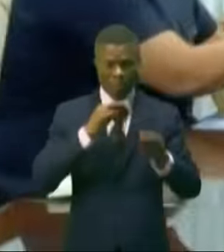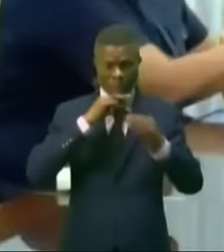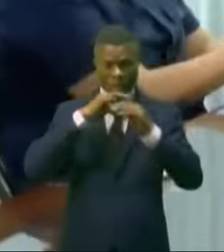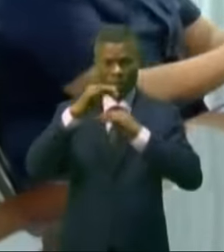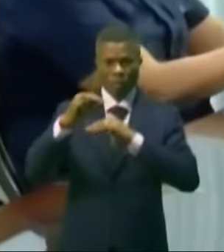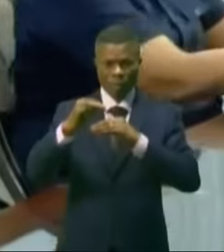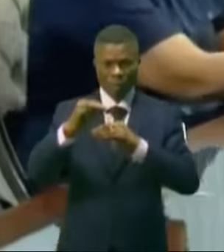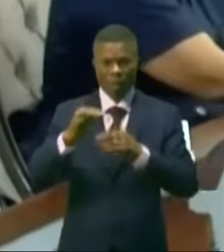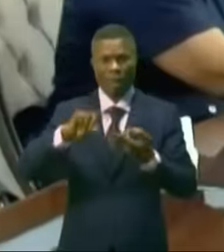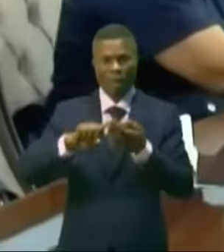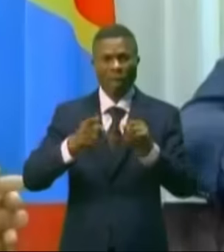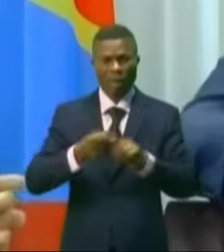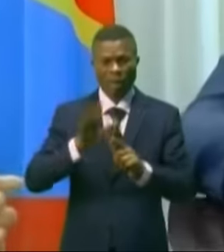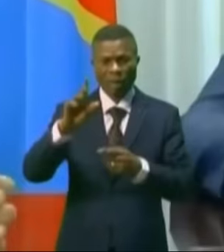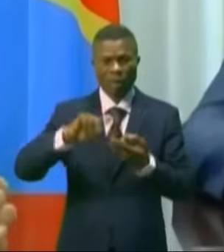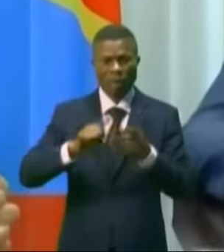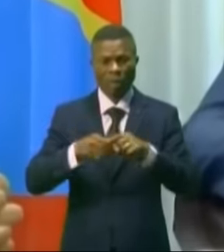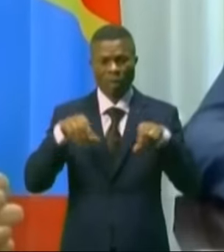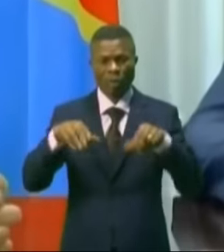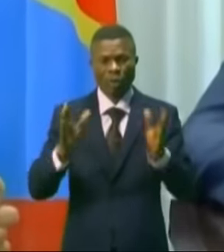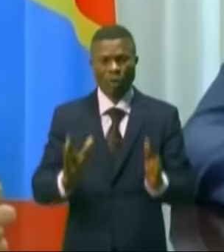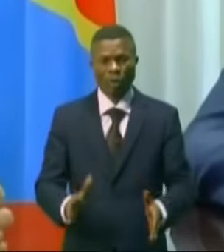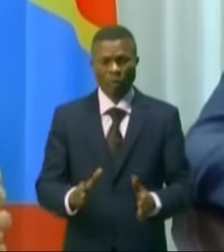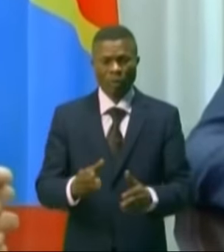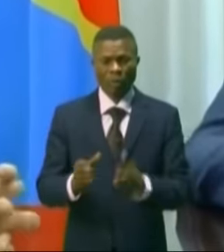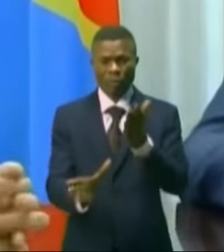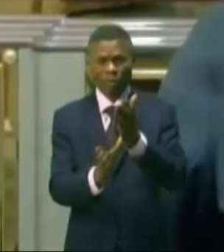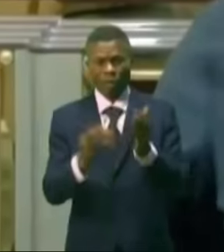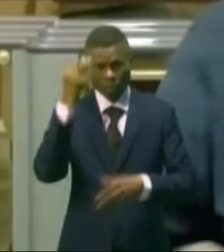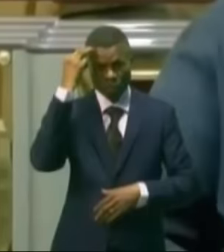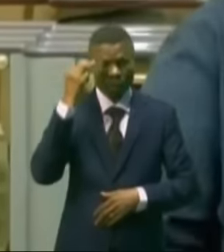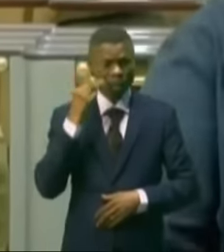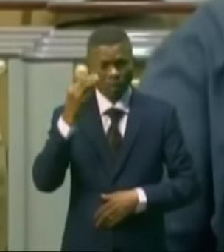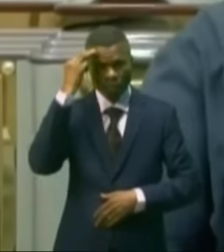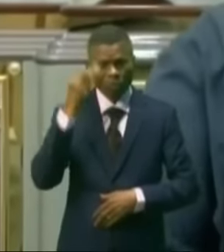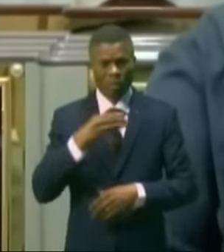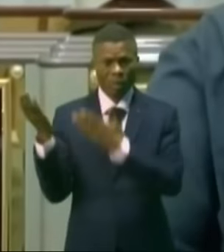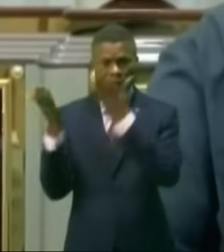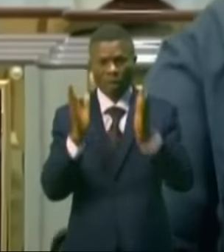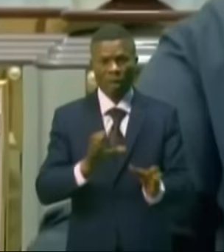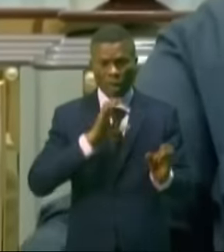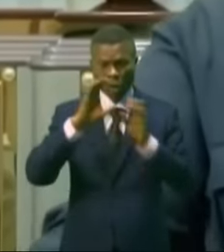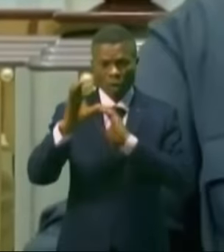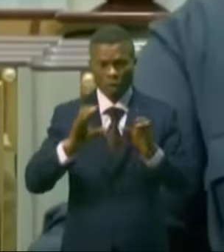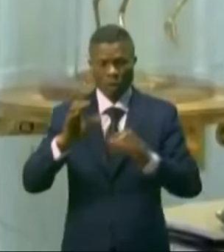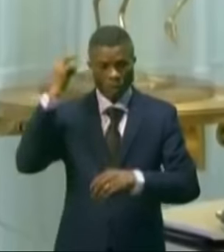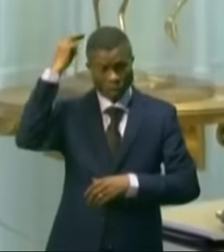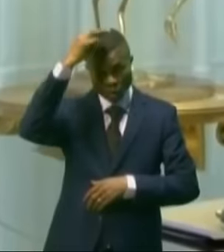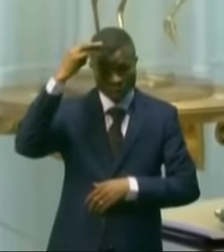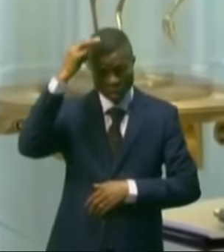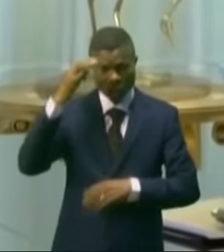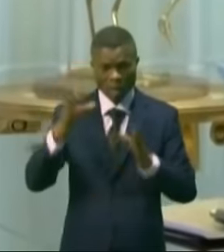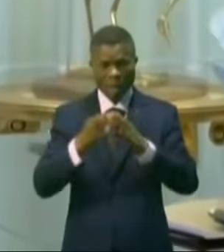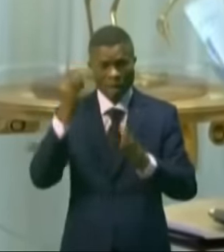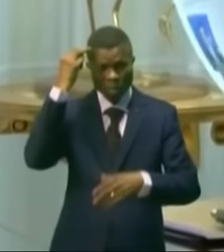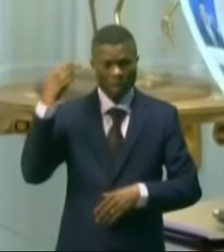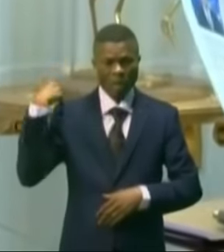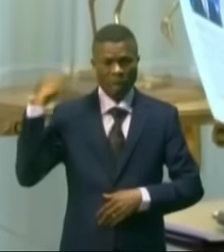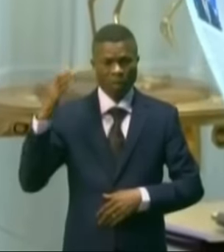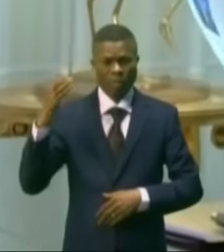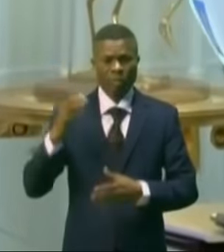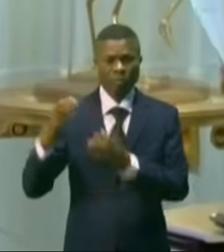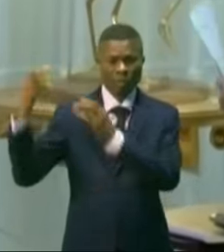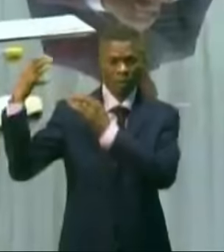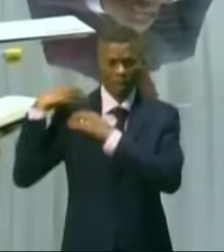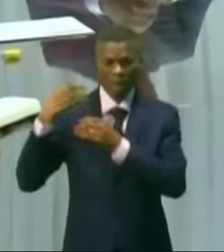message d'amitié à son homologue congolais. Le vice-premier ministre, ministre des Transports et Voies de Communication et la ministre d'État aux